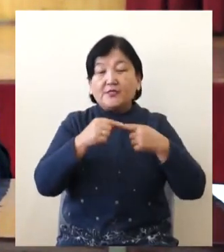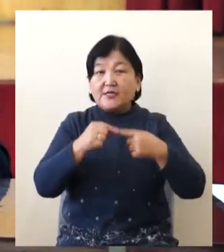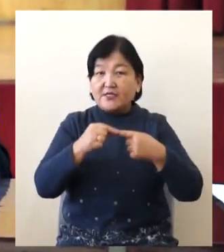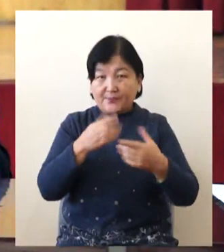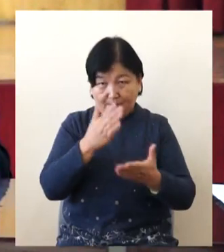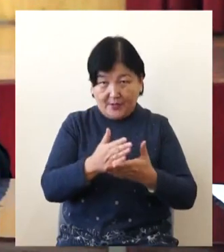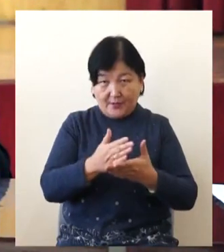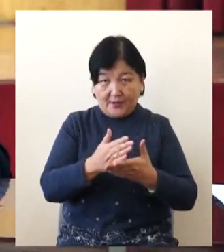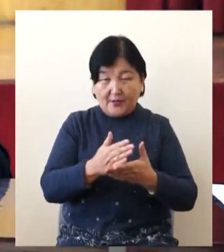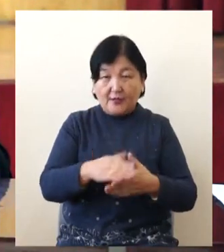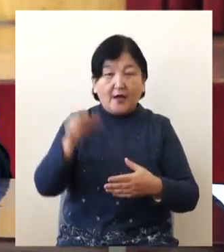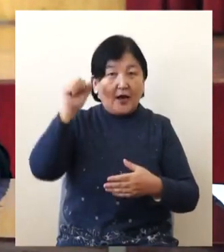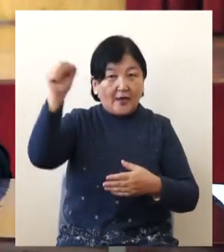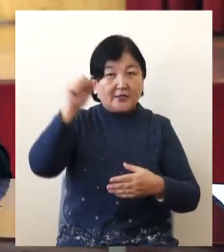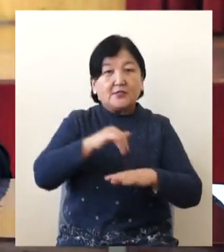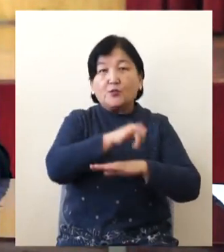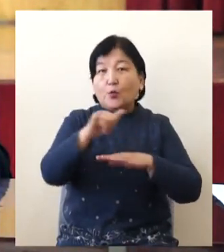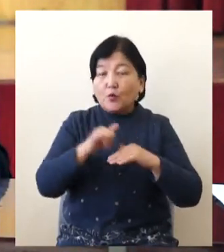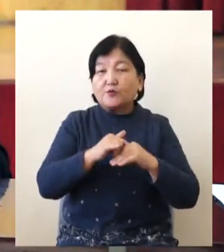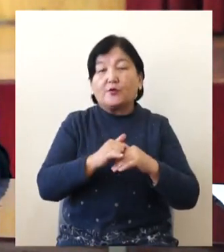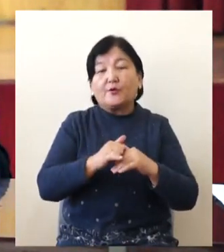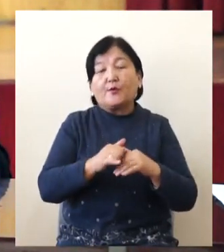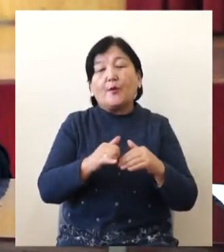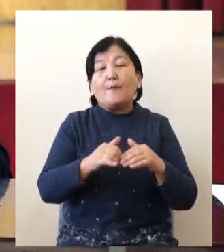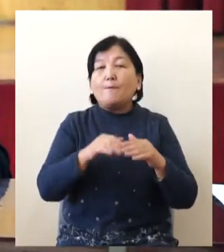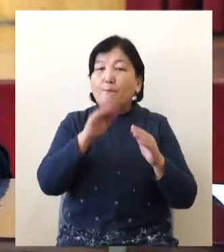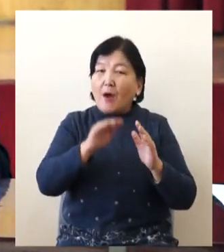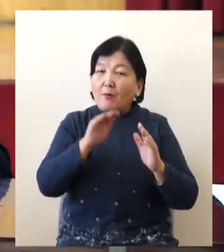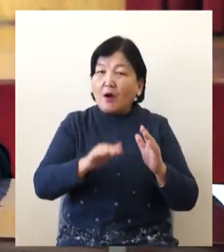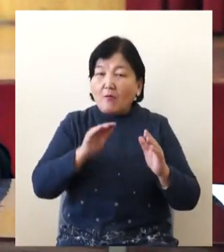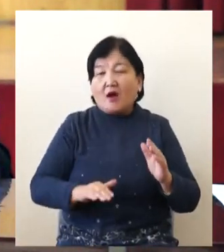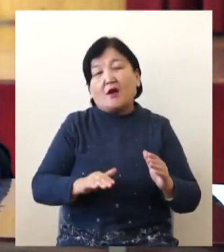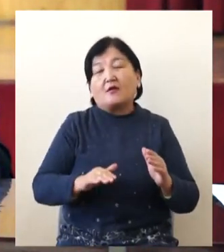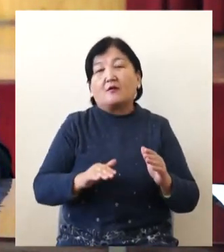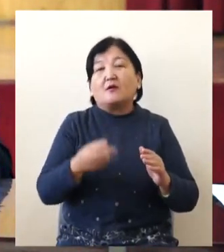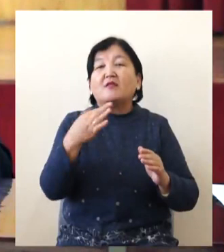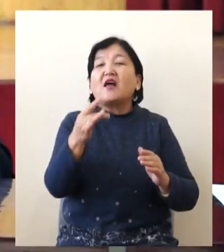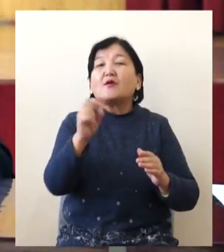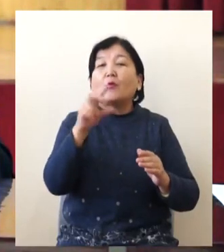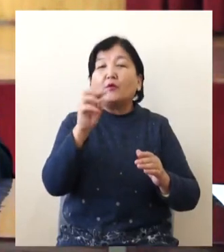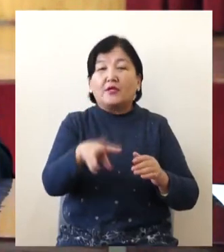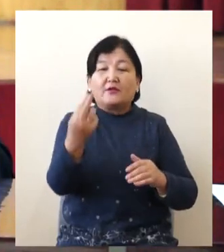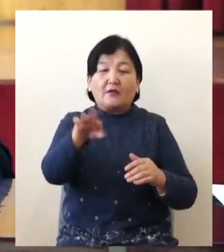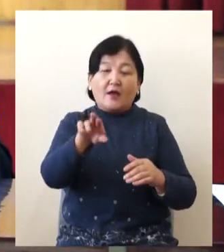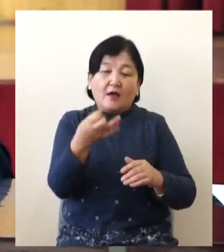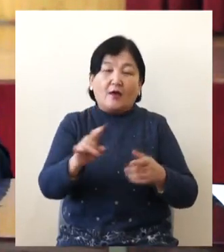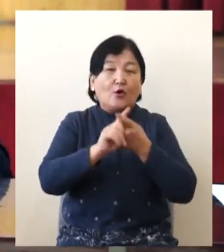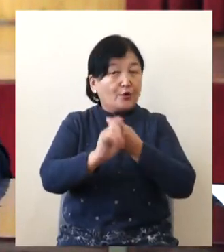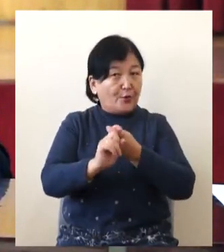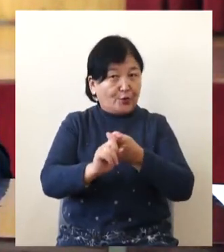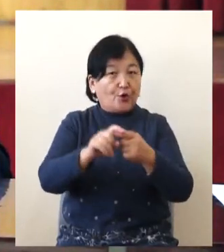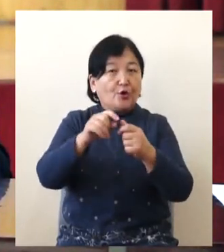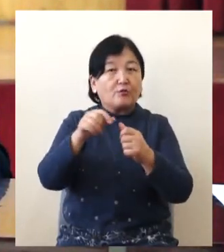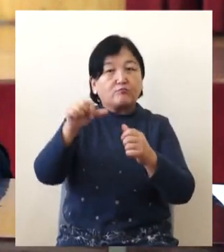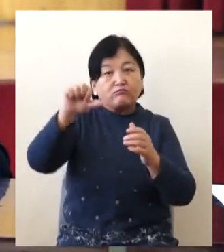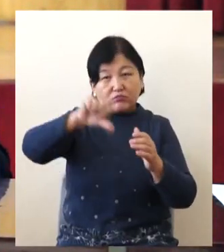бол ардчилсан улс орон баг багаар дарангуйлагчийн засаглал руу шилждэг. Үг